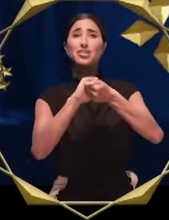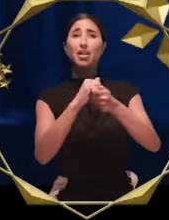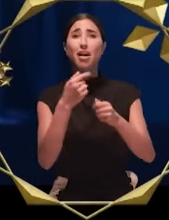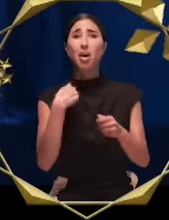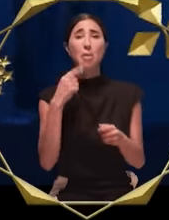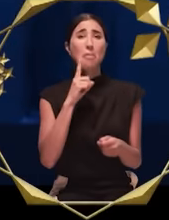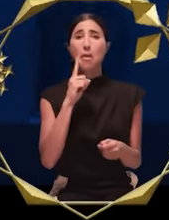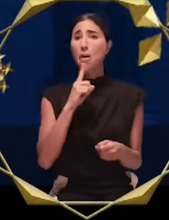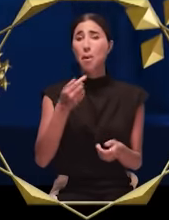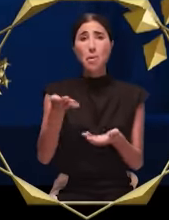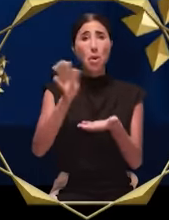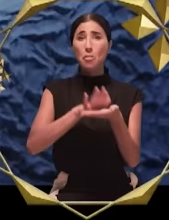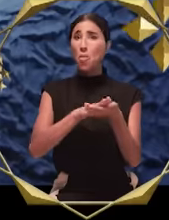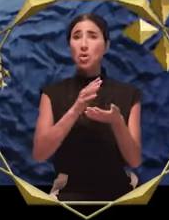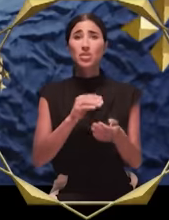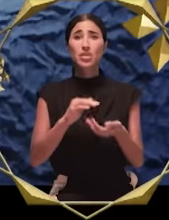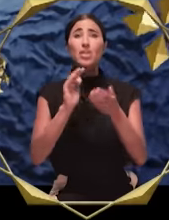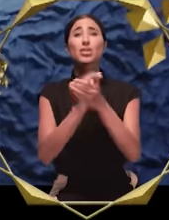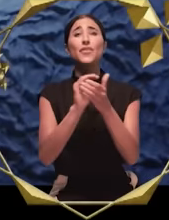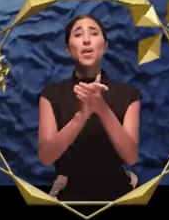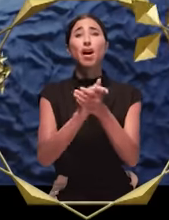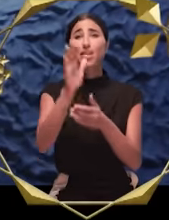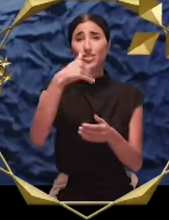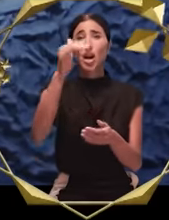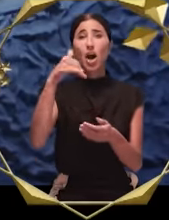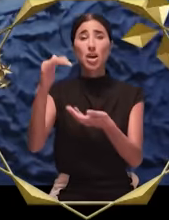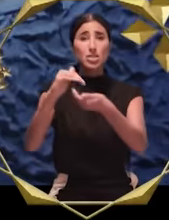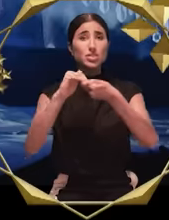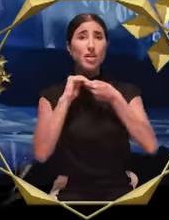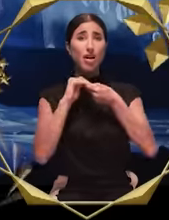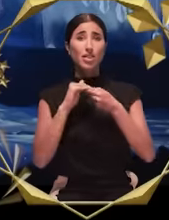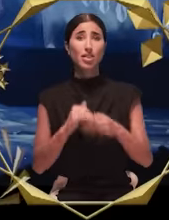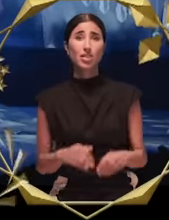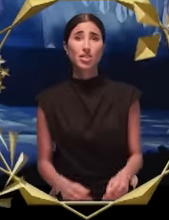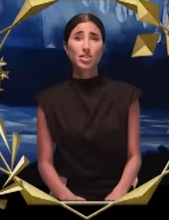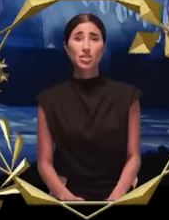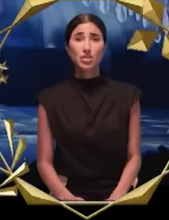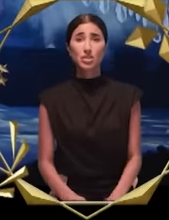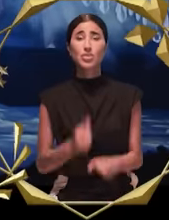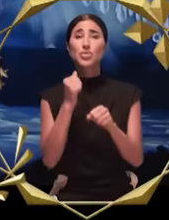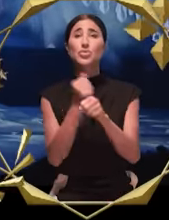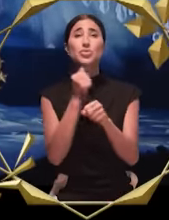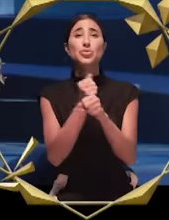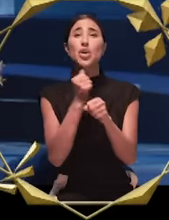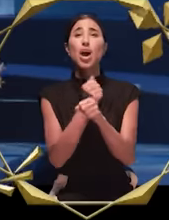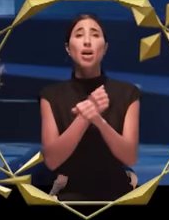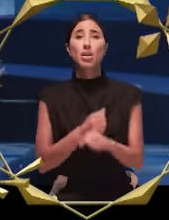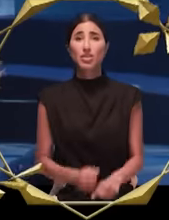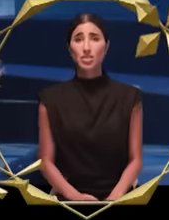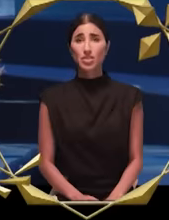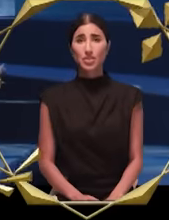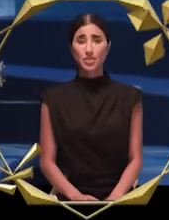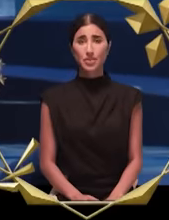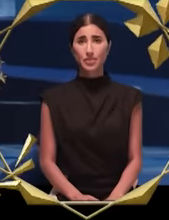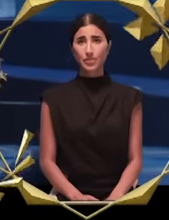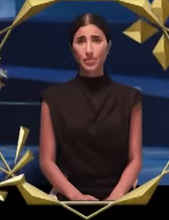سأدفن حيا تفيحة أبو طنة بس يا فزاعة افعلوا